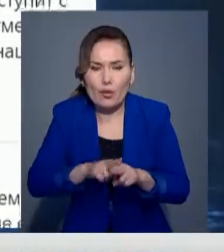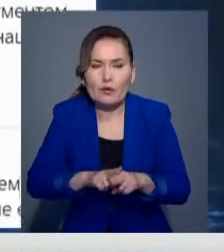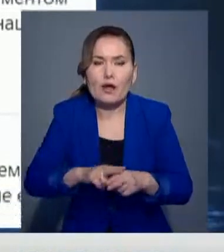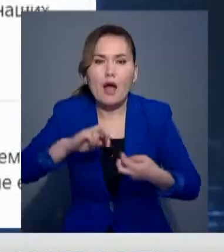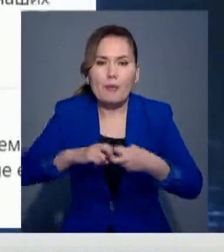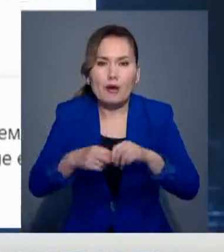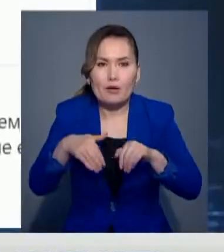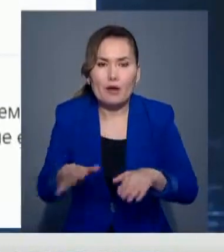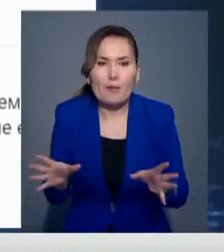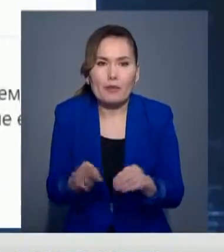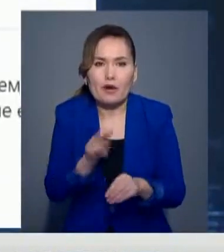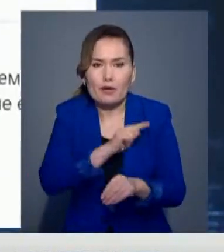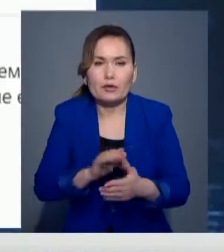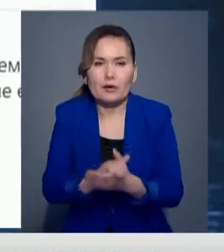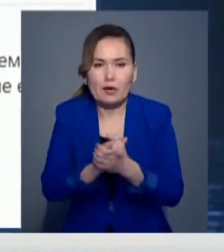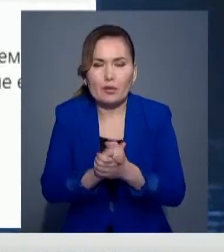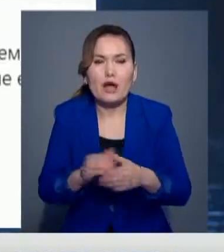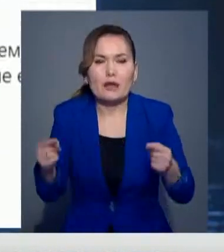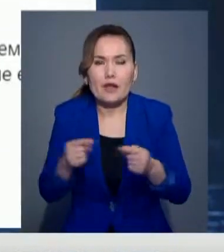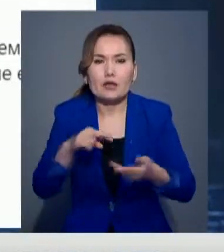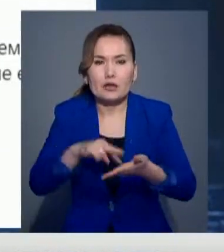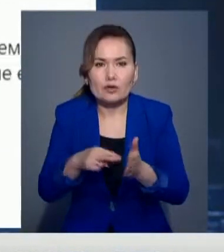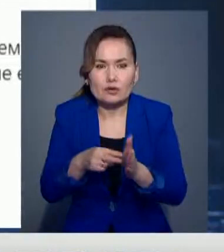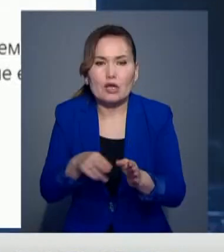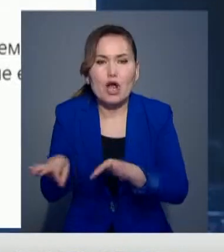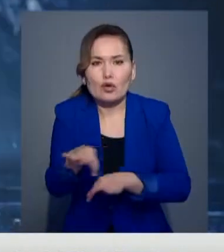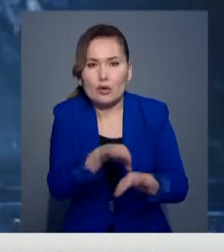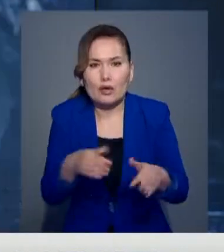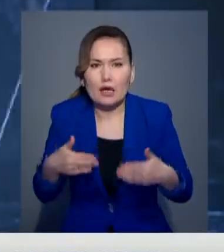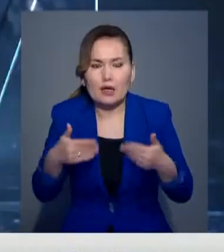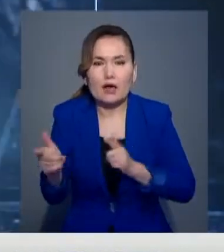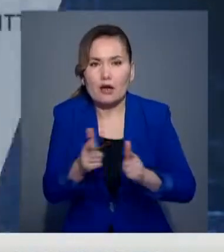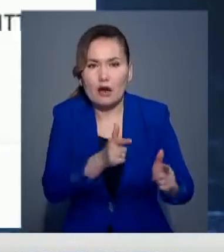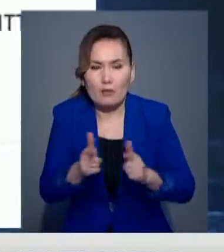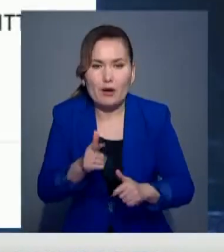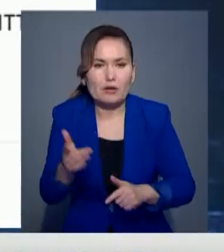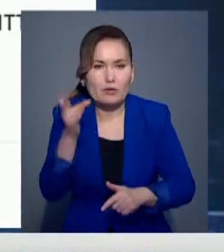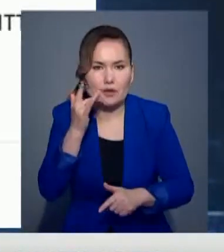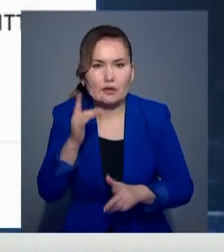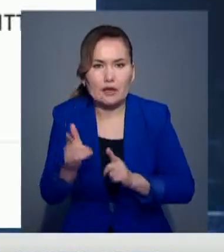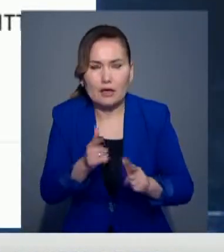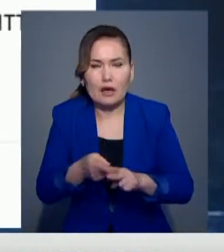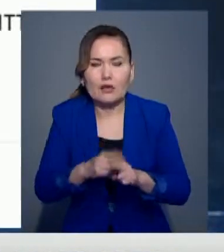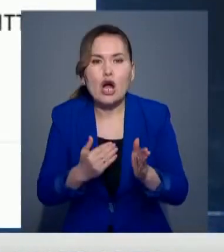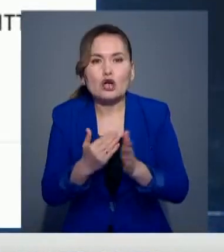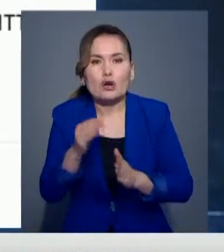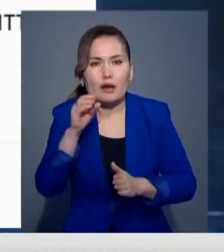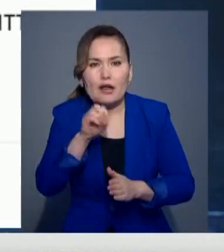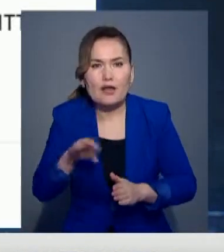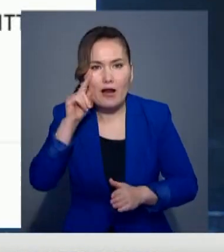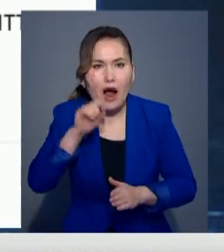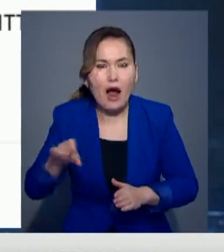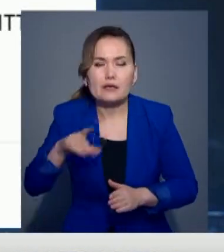бағытта ынтымақтаса жұмыс жүргізу үшін нақты ұсыныстар жобасын дайындауды алға тартты. Жоғары Еуразиялық